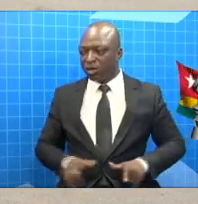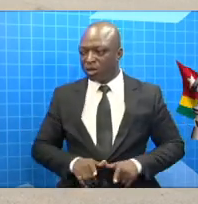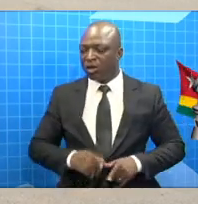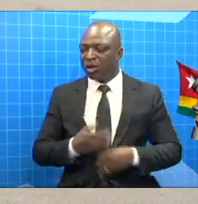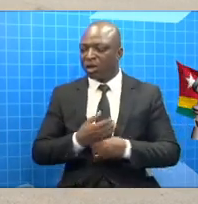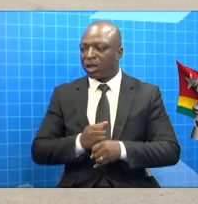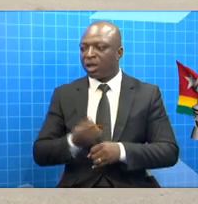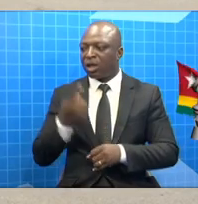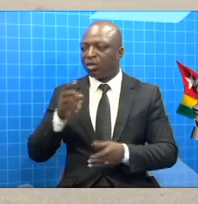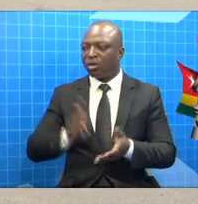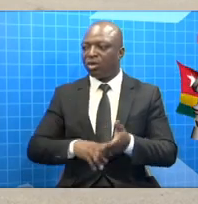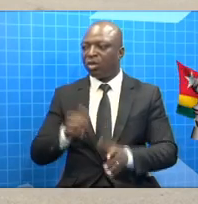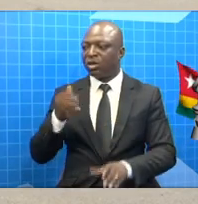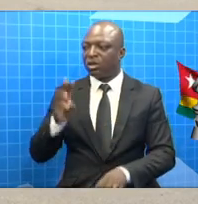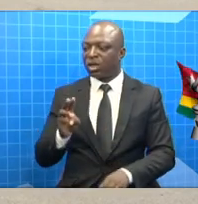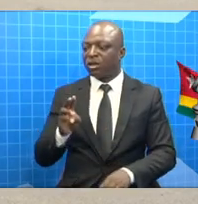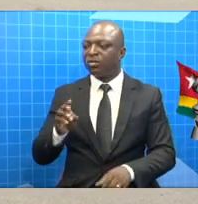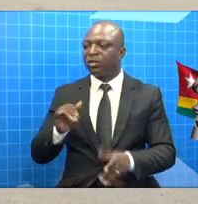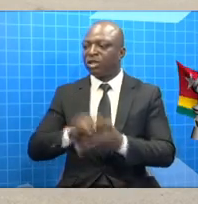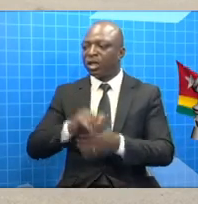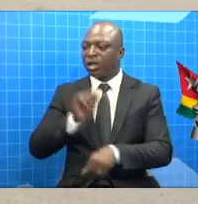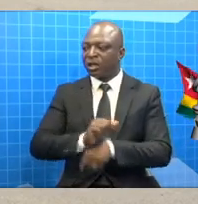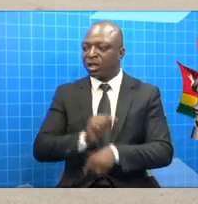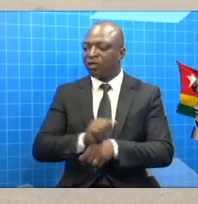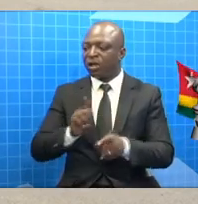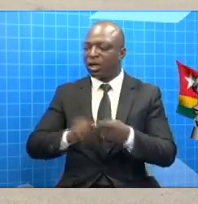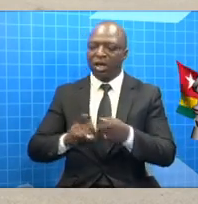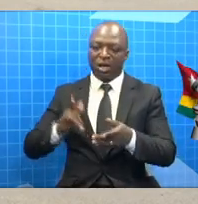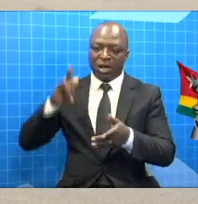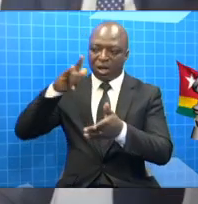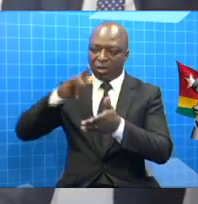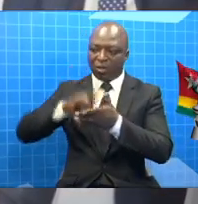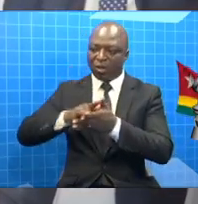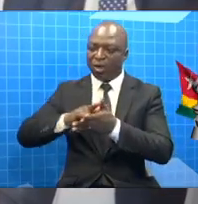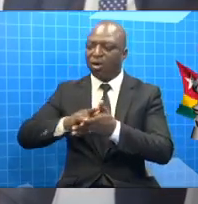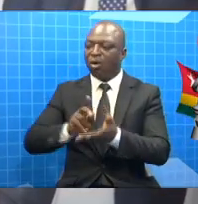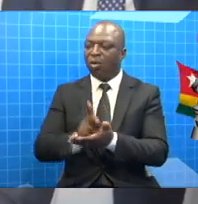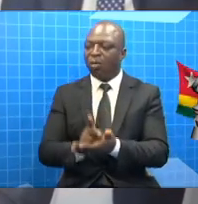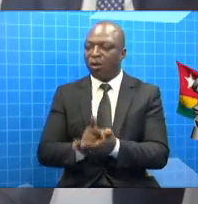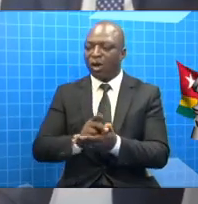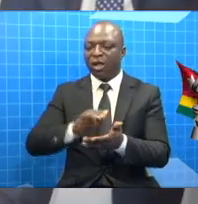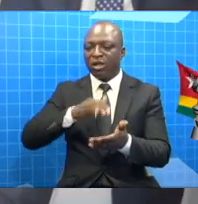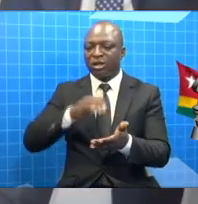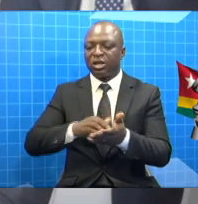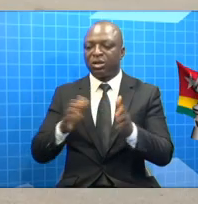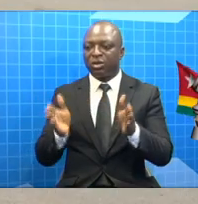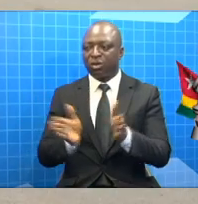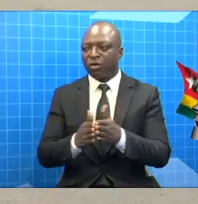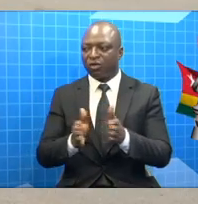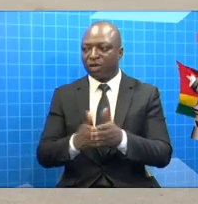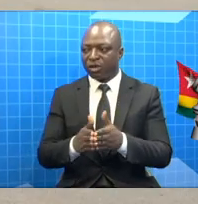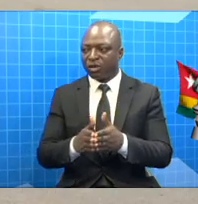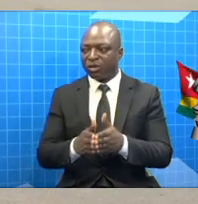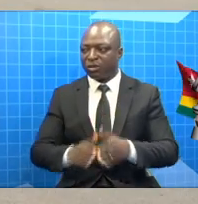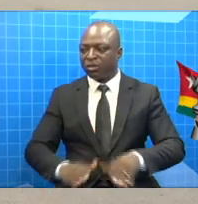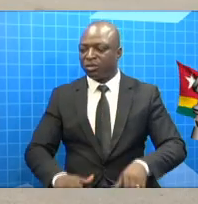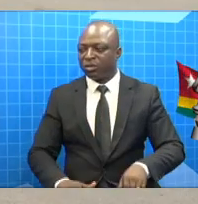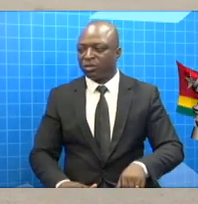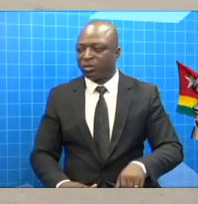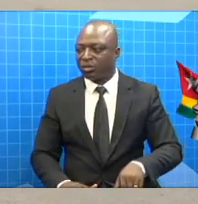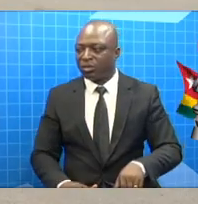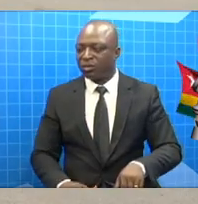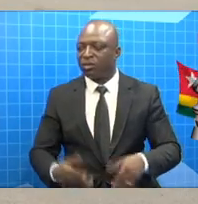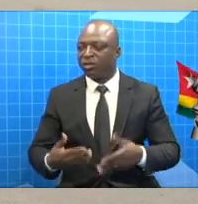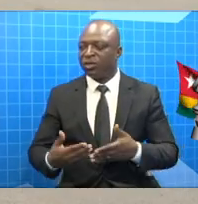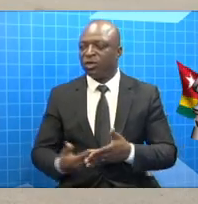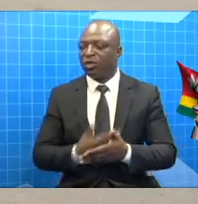Créée en 2016, elle intervient à l'aéroport, au port et dans les centres de conférence. Une